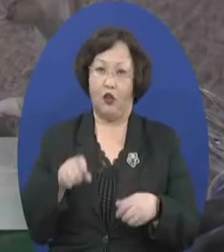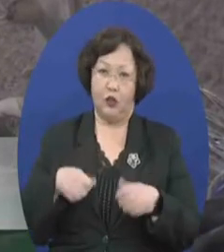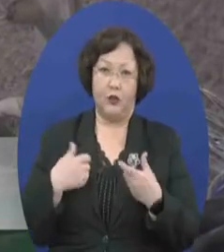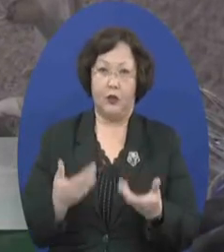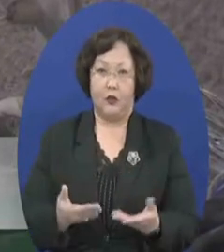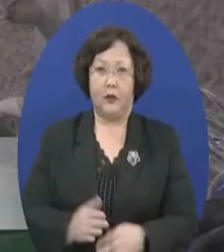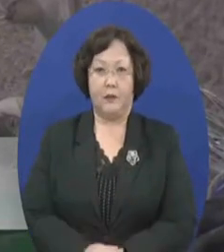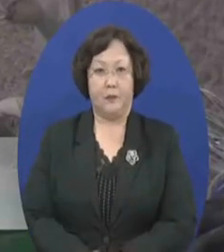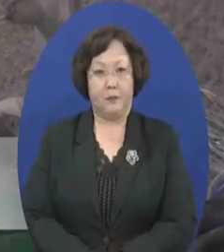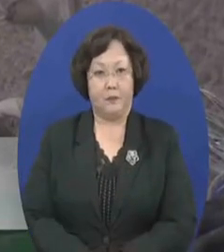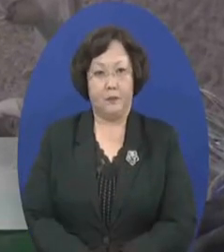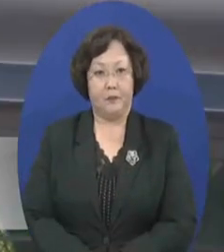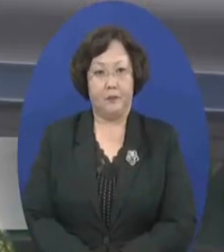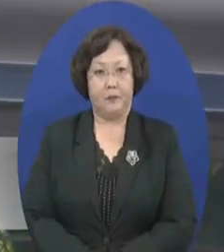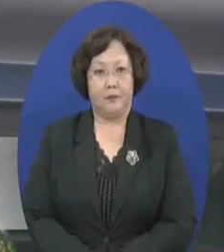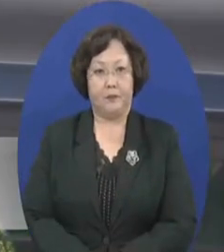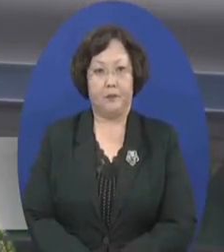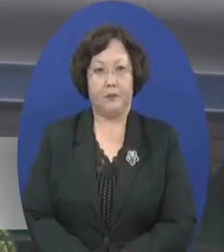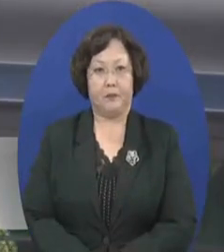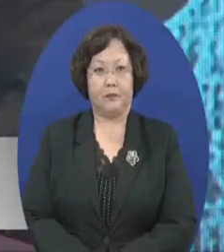өргөе.